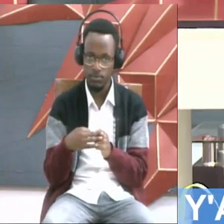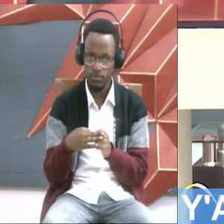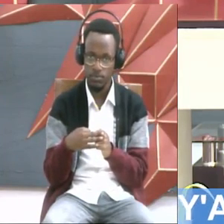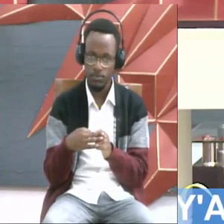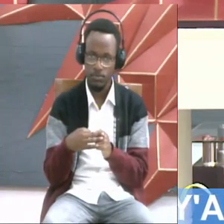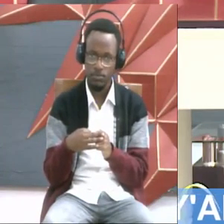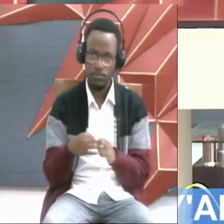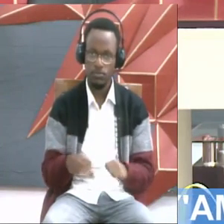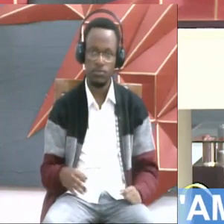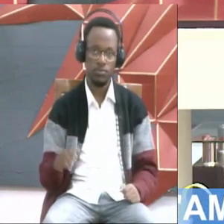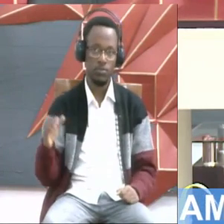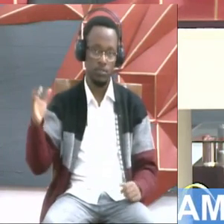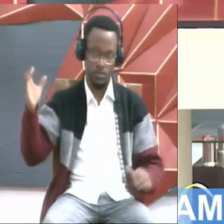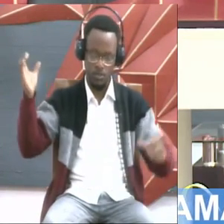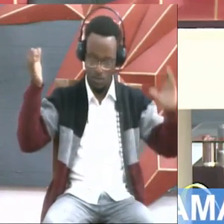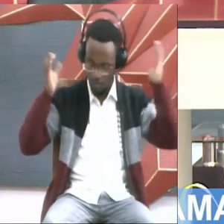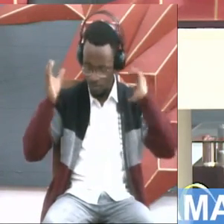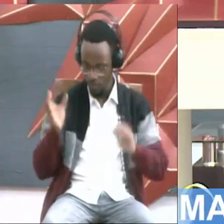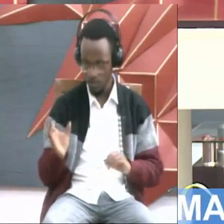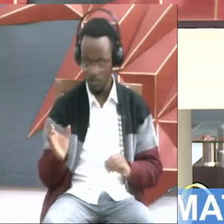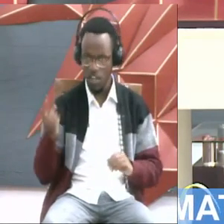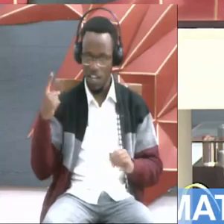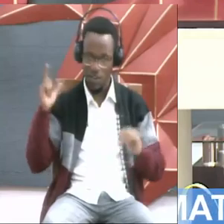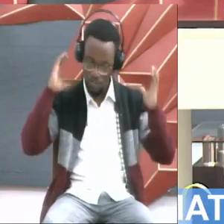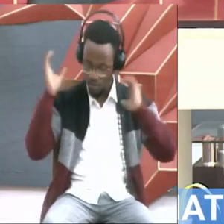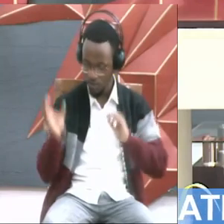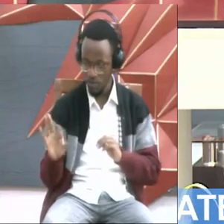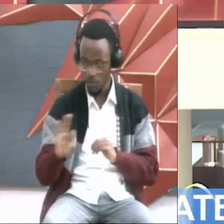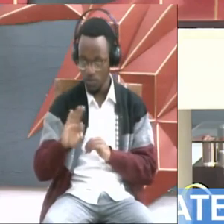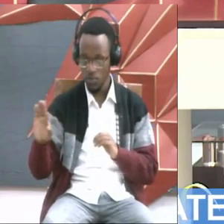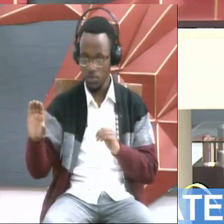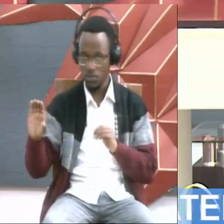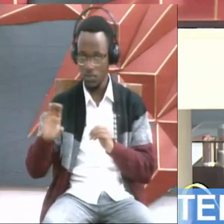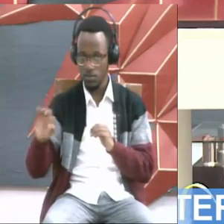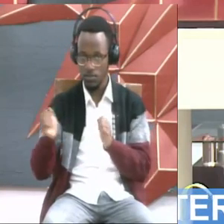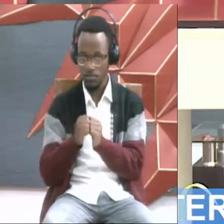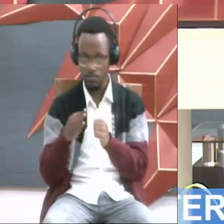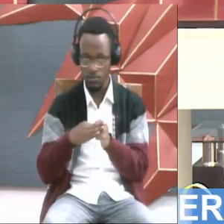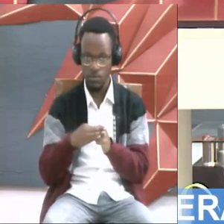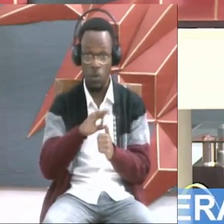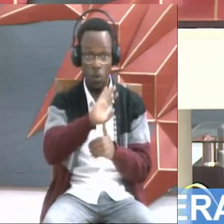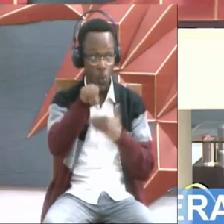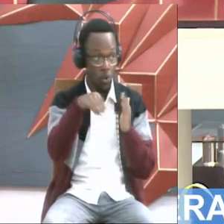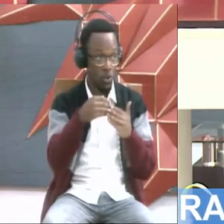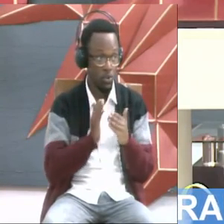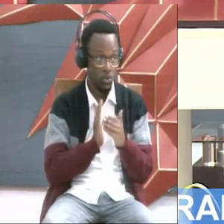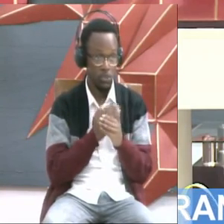gatatu murongo wa 18 ngo tweho twese ko tutitwikiriye mu maso